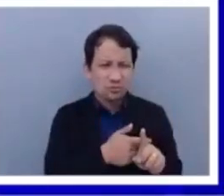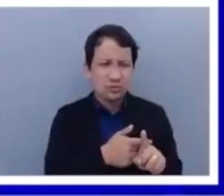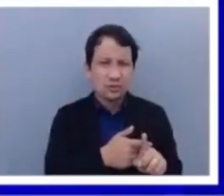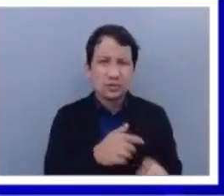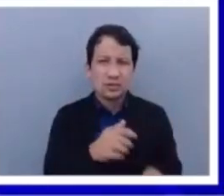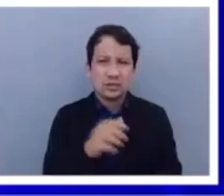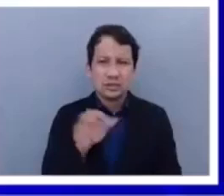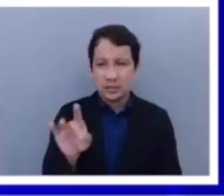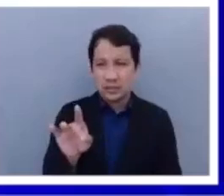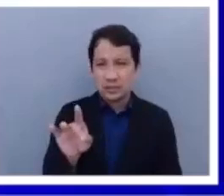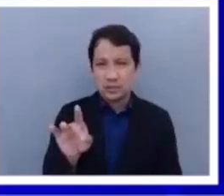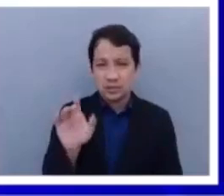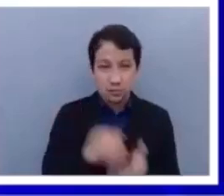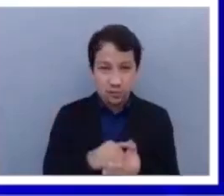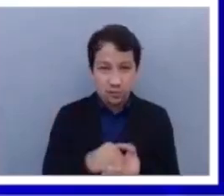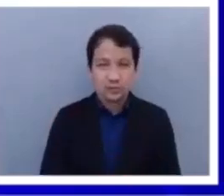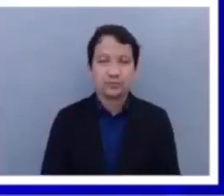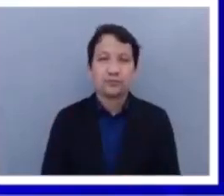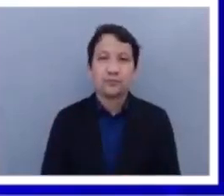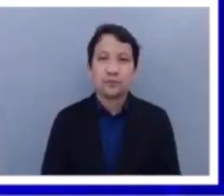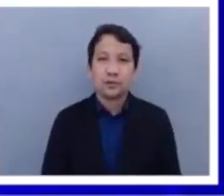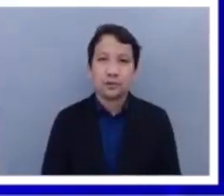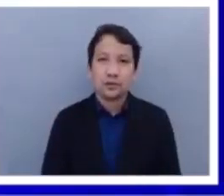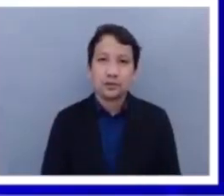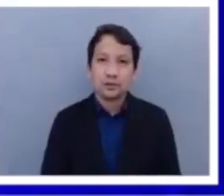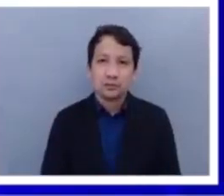98,000. But if you look at the percentage,